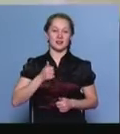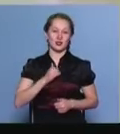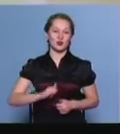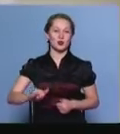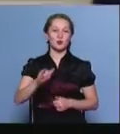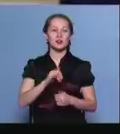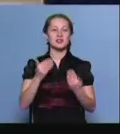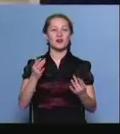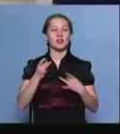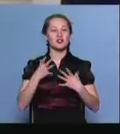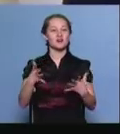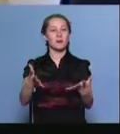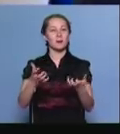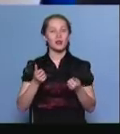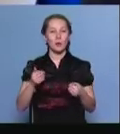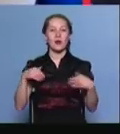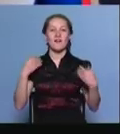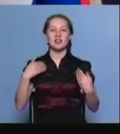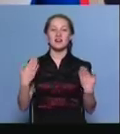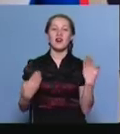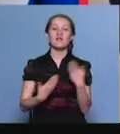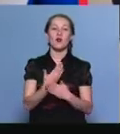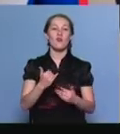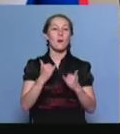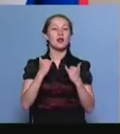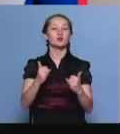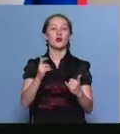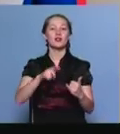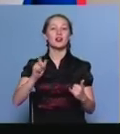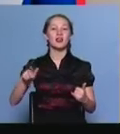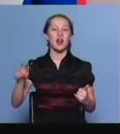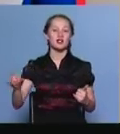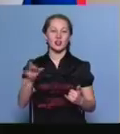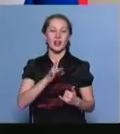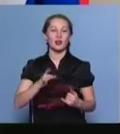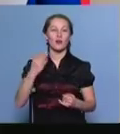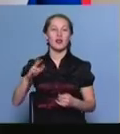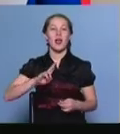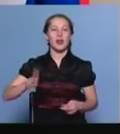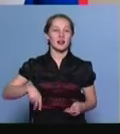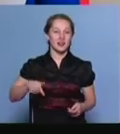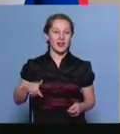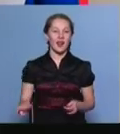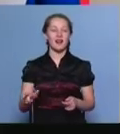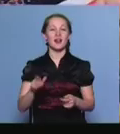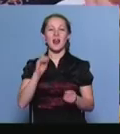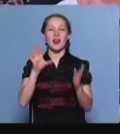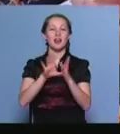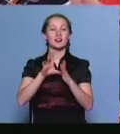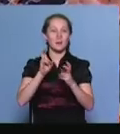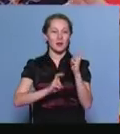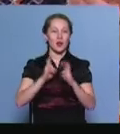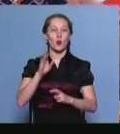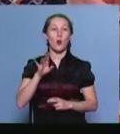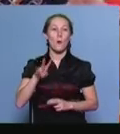Сегодня на торжественном приеме приветствовали и новых почетных граждан региона. Ими стали генеральный директор Ижевского электромеханического завода «Купол»